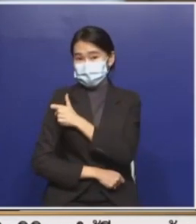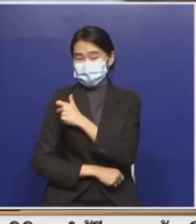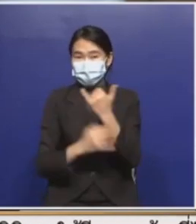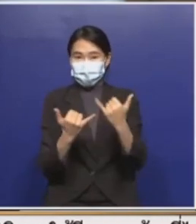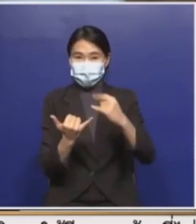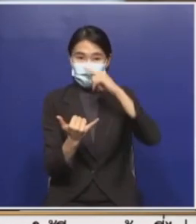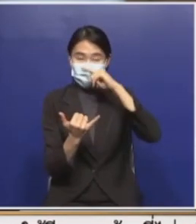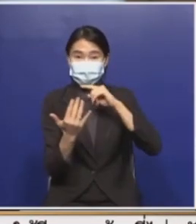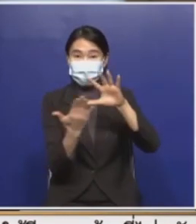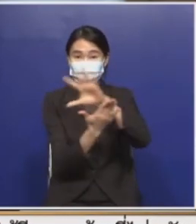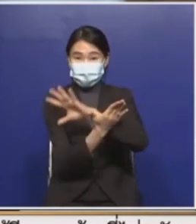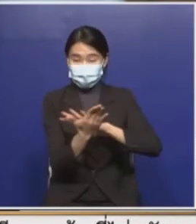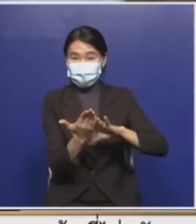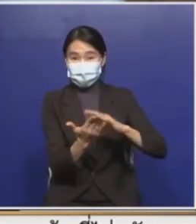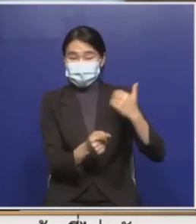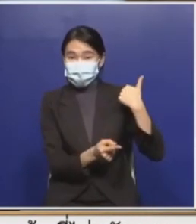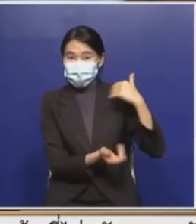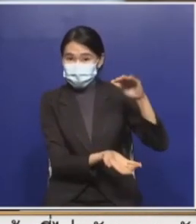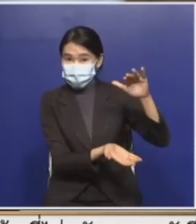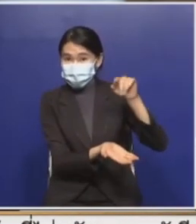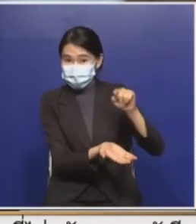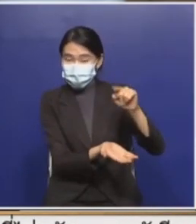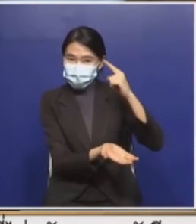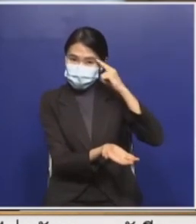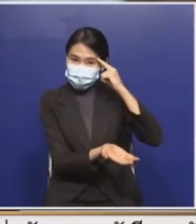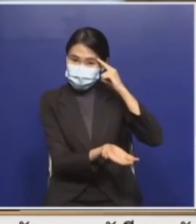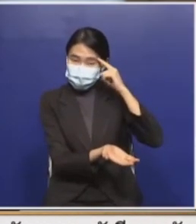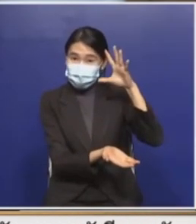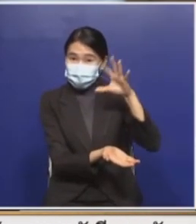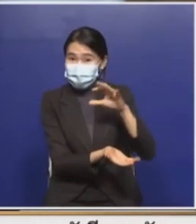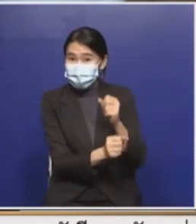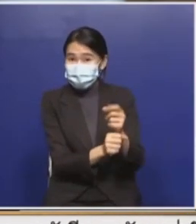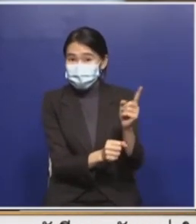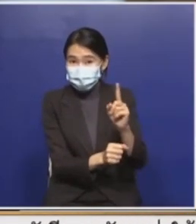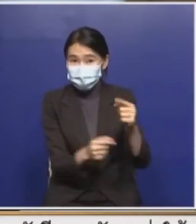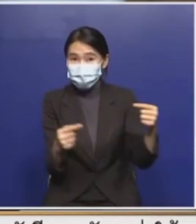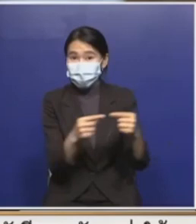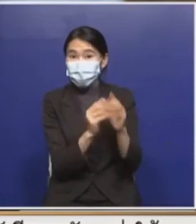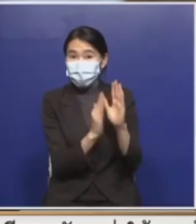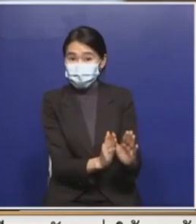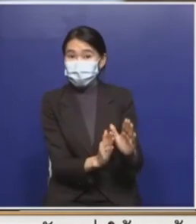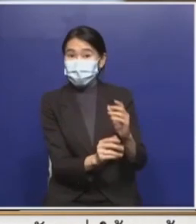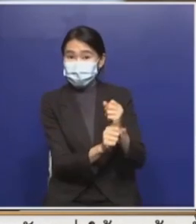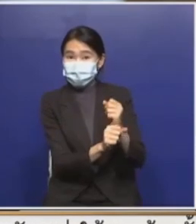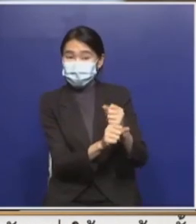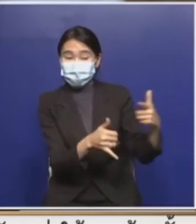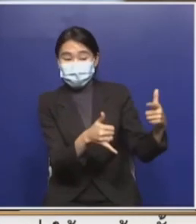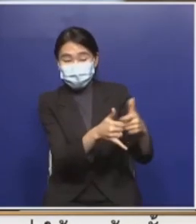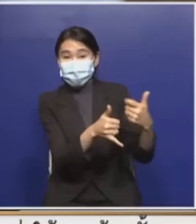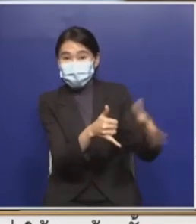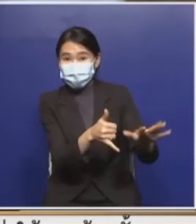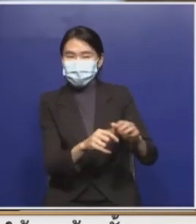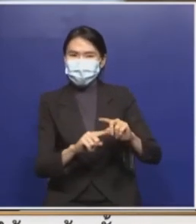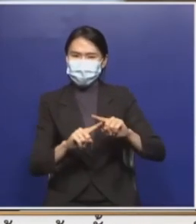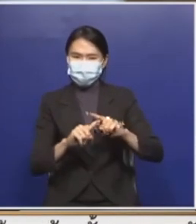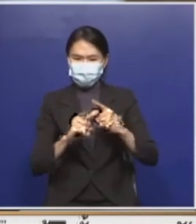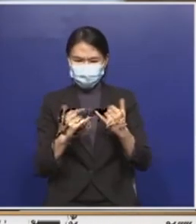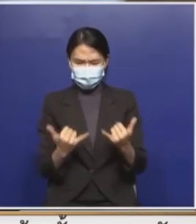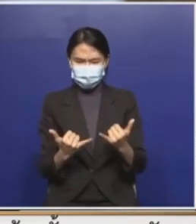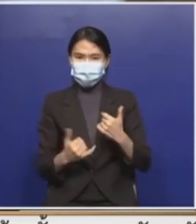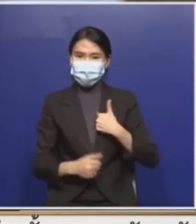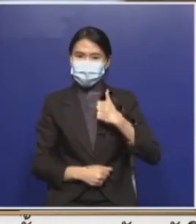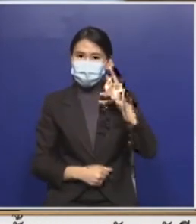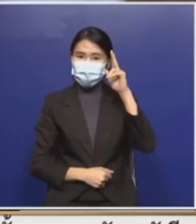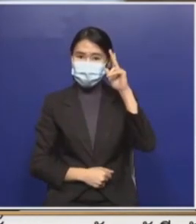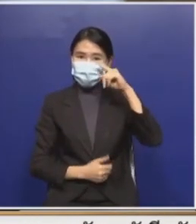เทศไทยเนี่ยนอกจากที่จะเอามาใช้สำหรับคนแล้ววันนี้นะครับประเ